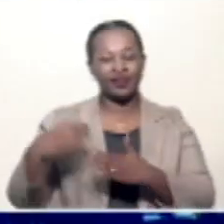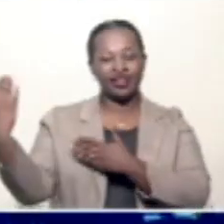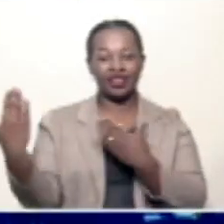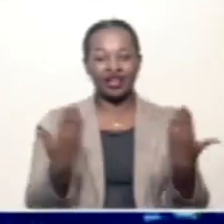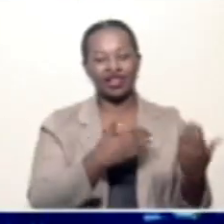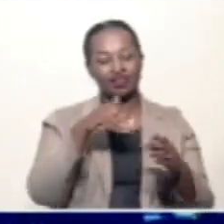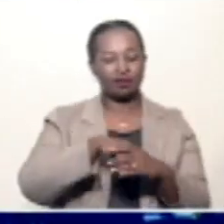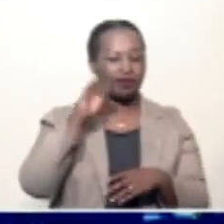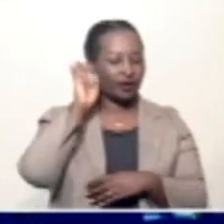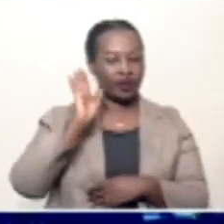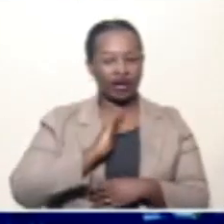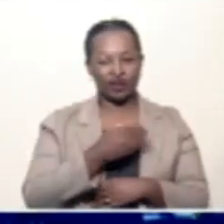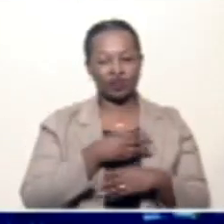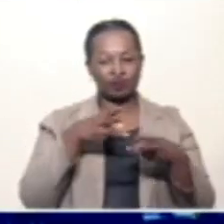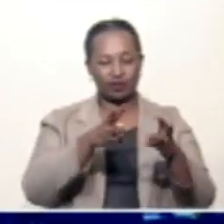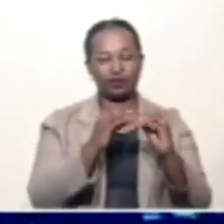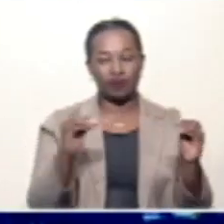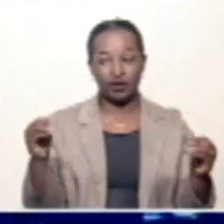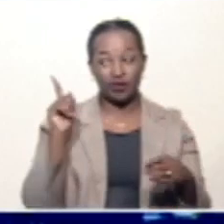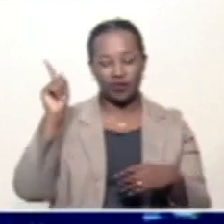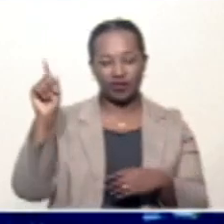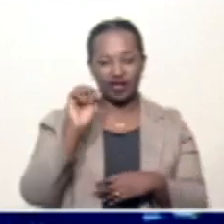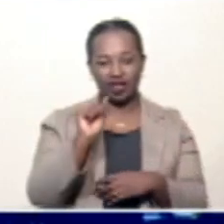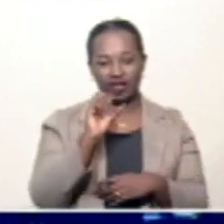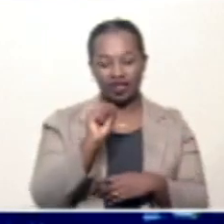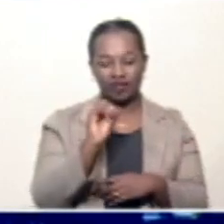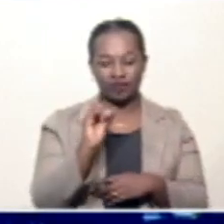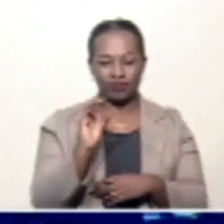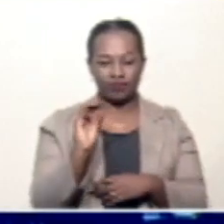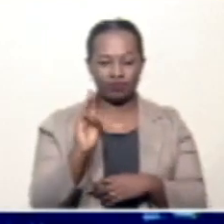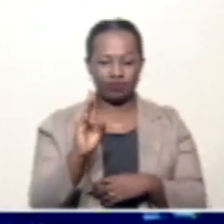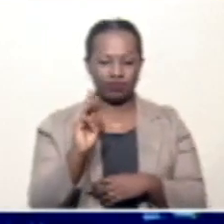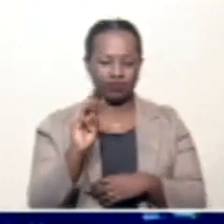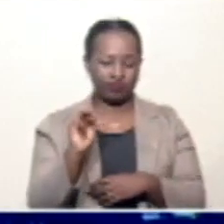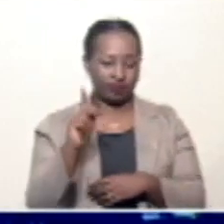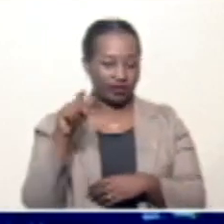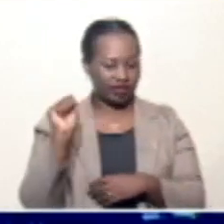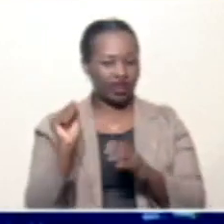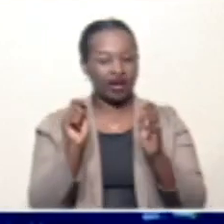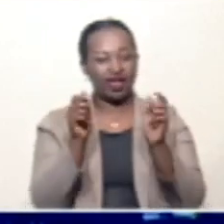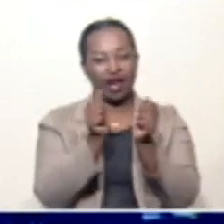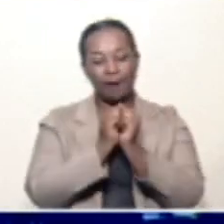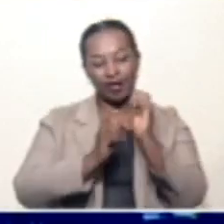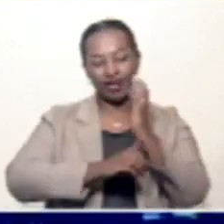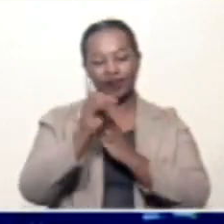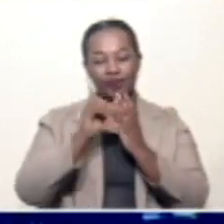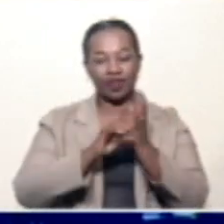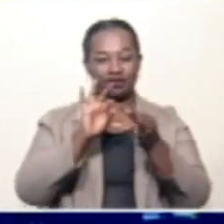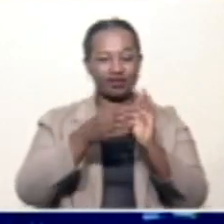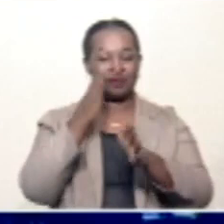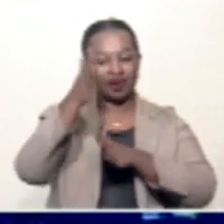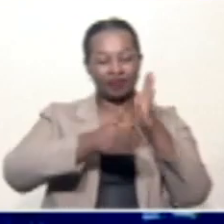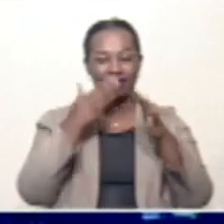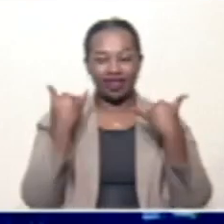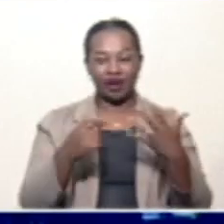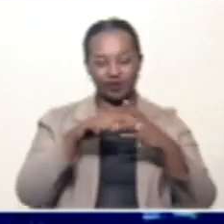Ikaze muri amakuru yacu ku buryo burambuye nge ndasumta abayaziye kuyabagezaho ndi kumwe na Nashimwe Dorcas mu rurimi rw'amarenga reka